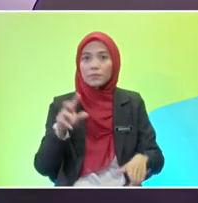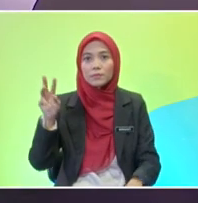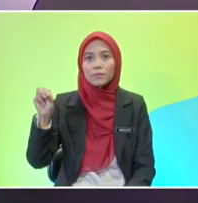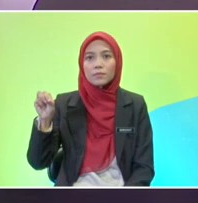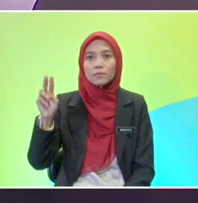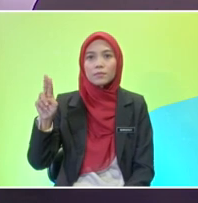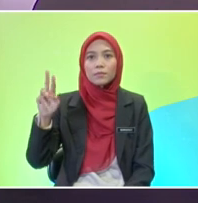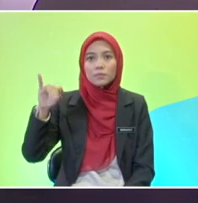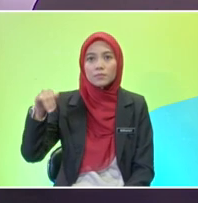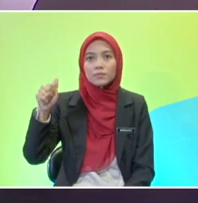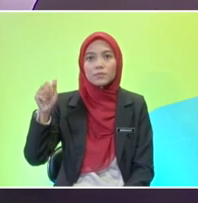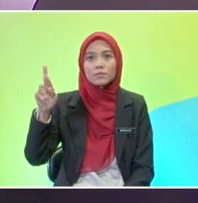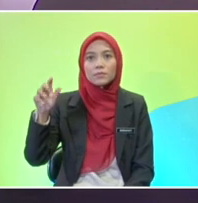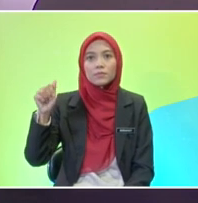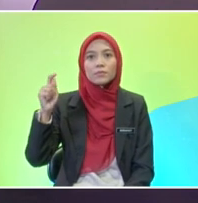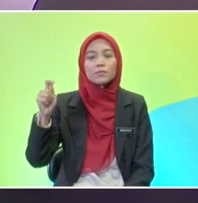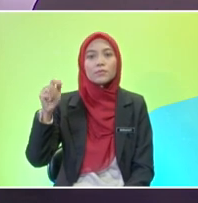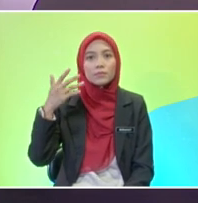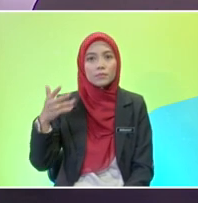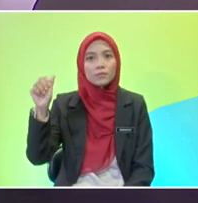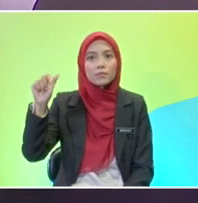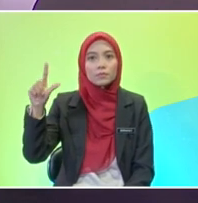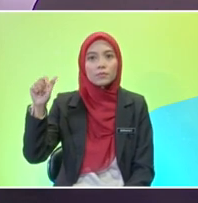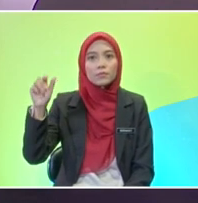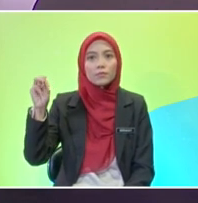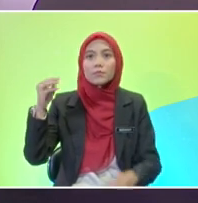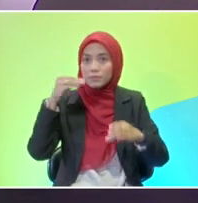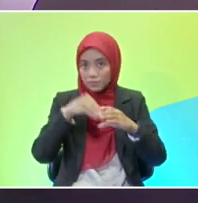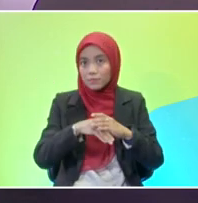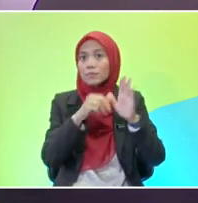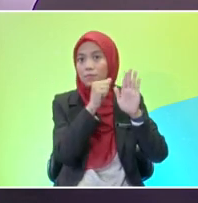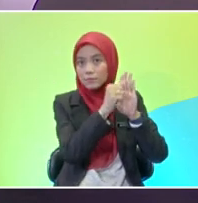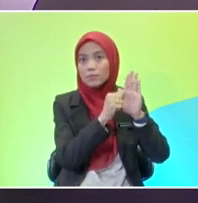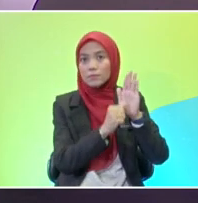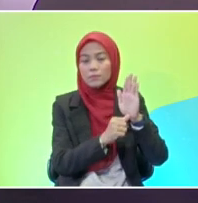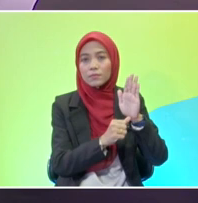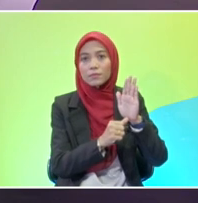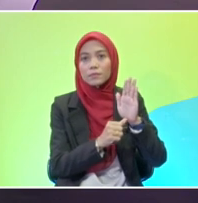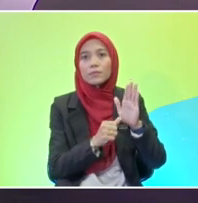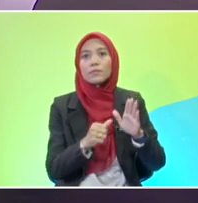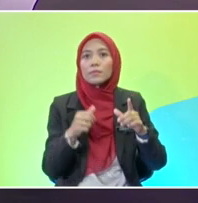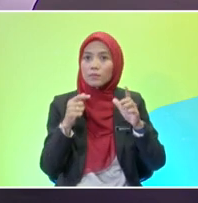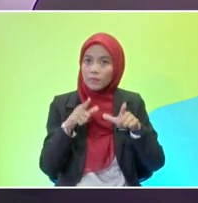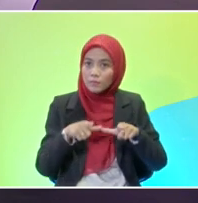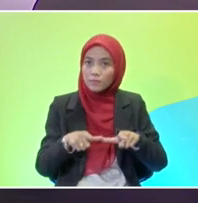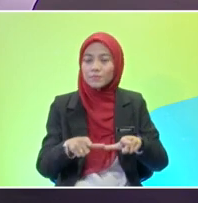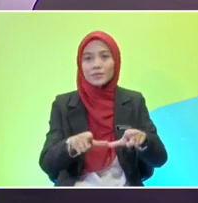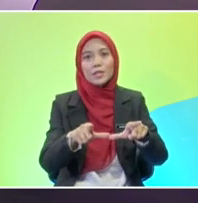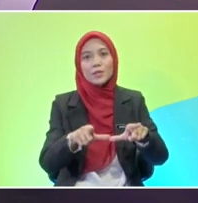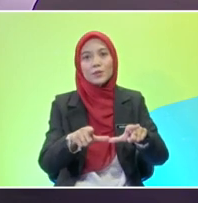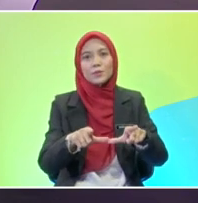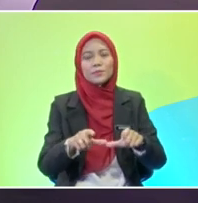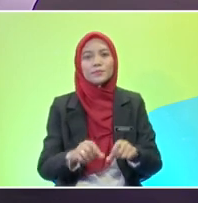langkah yang terakhir dalam proses penghasilan motif belakangan untuk menghasilkan ukiran kayu ya